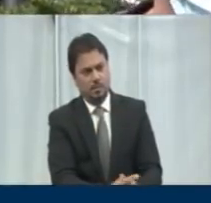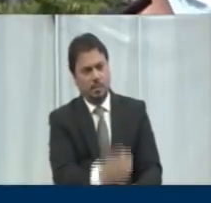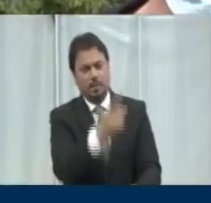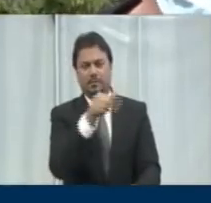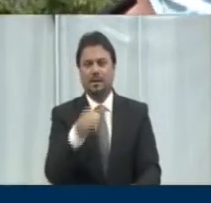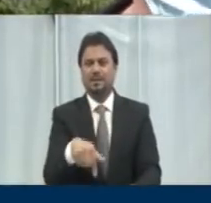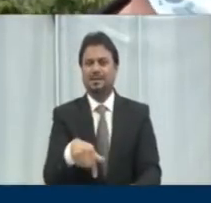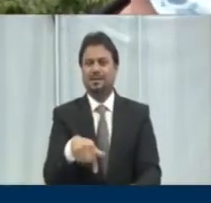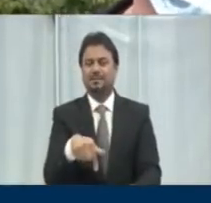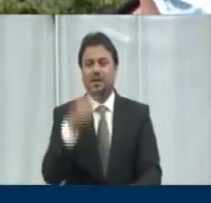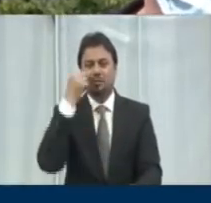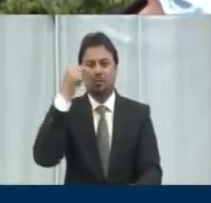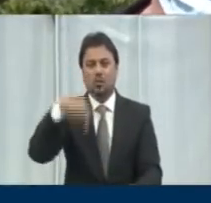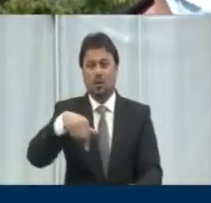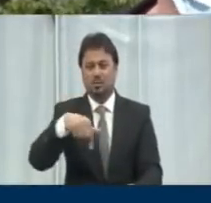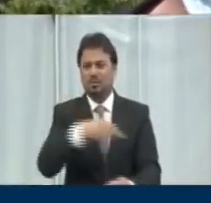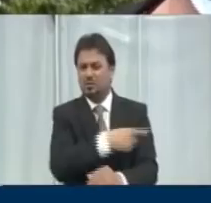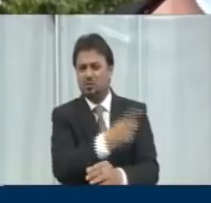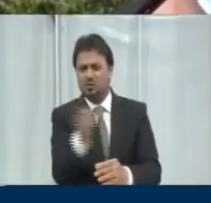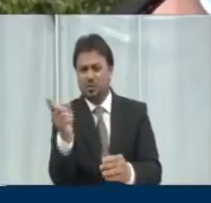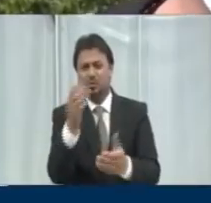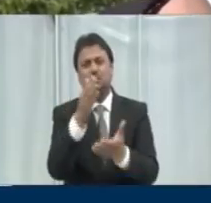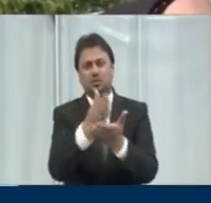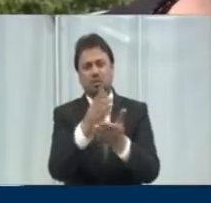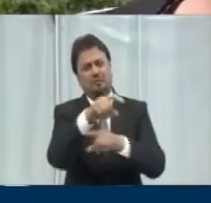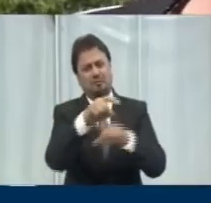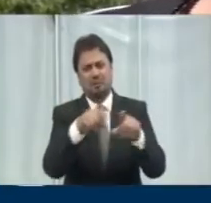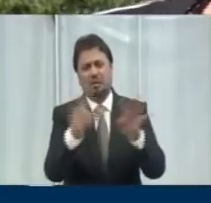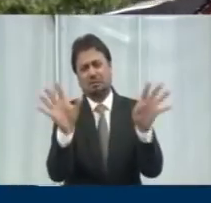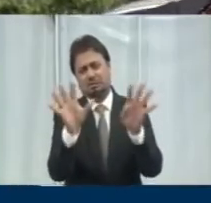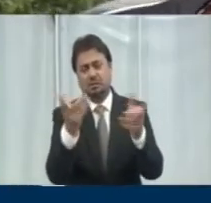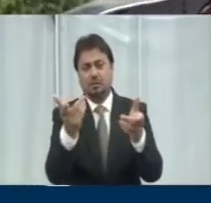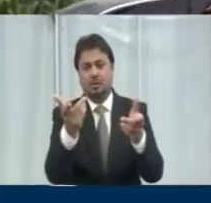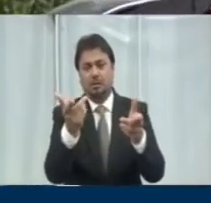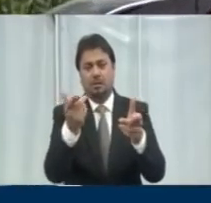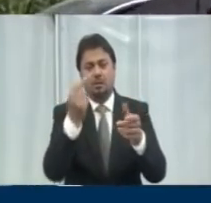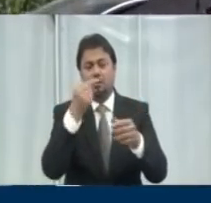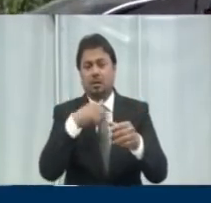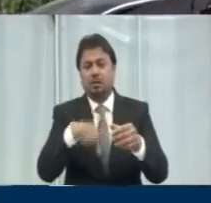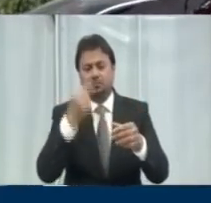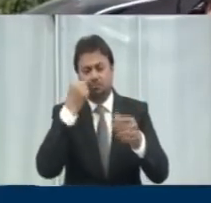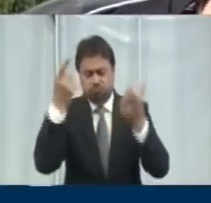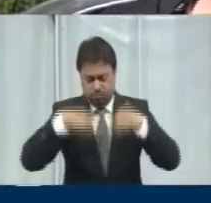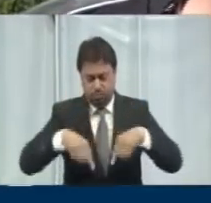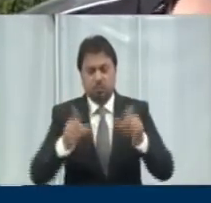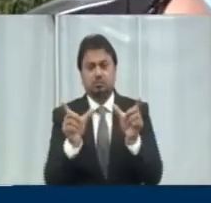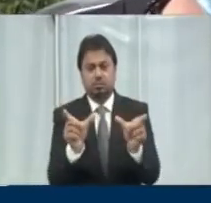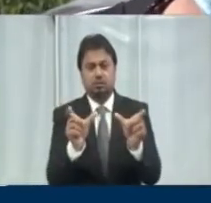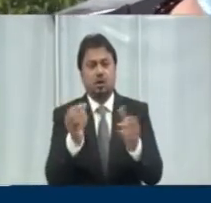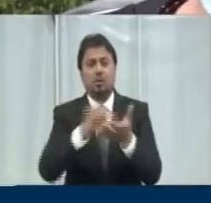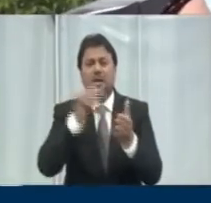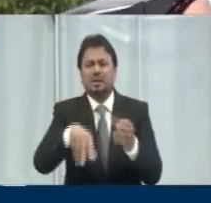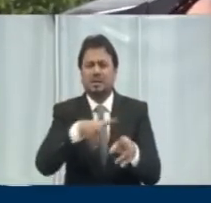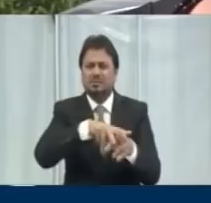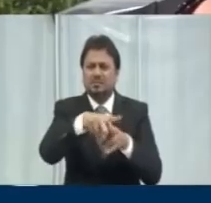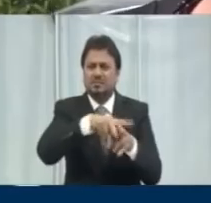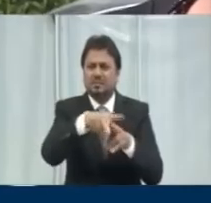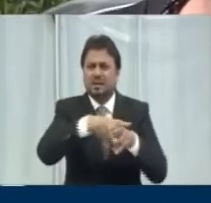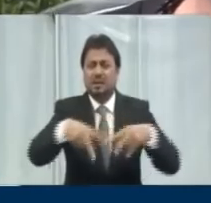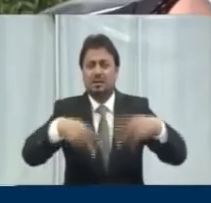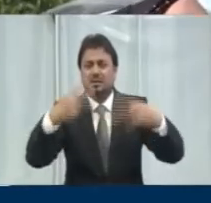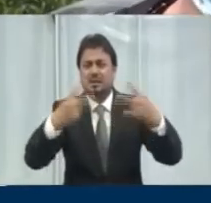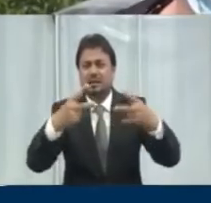اغلب المواطنين حاليا دا يلتزمون بهذا الموضوع، الحظر ما حظر، بس اغلب العالم حاليا دا تعاني مثلا الاجراءات التشدد اللي دا تصير،